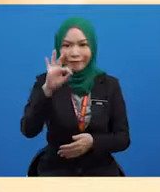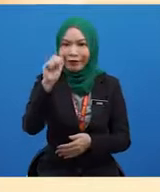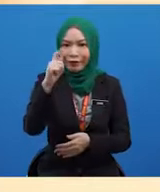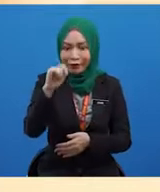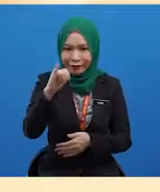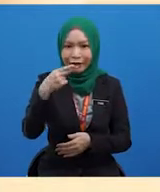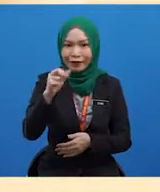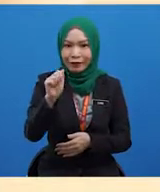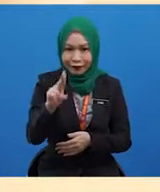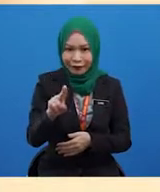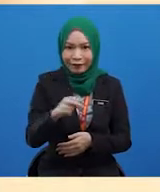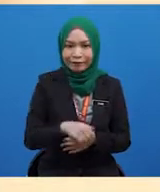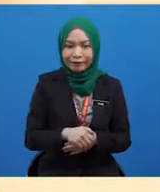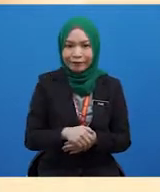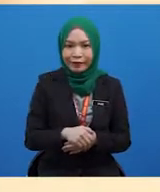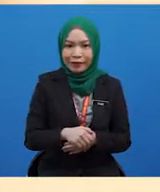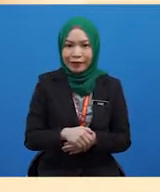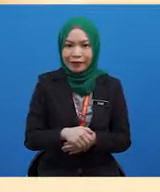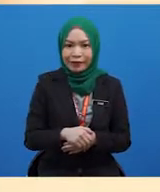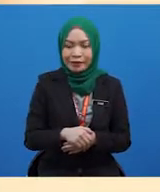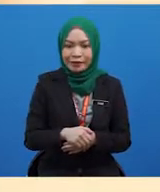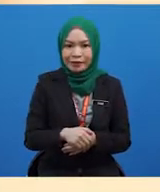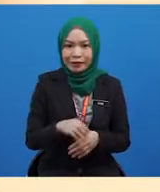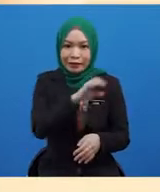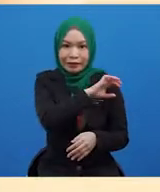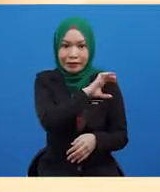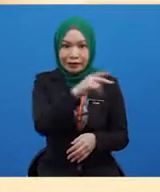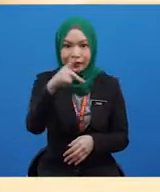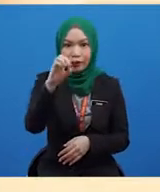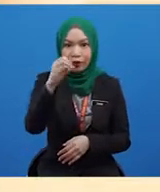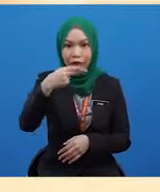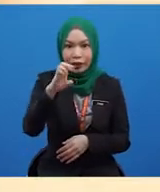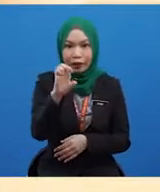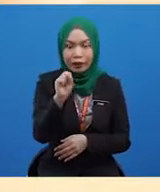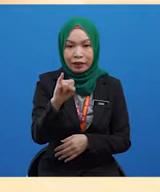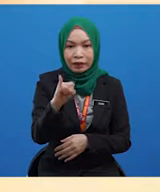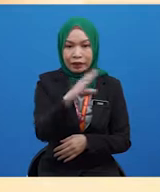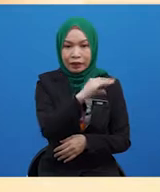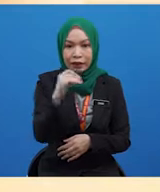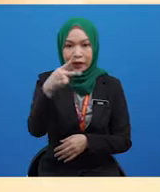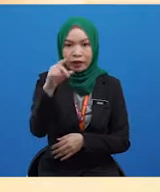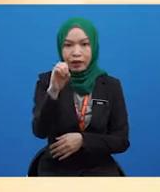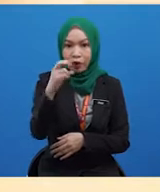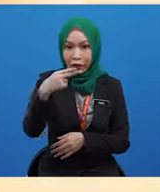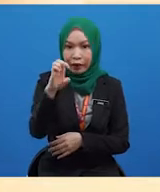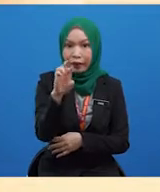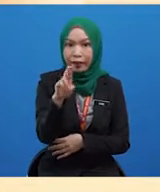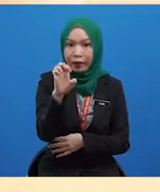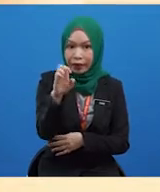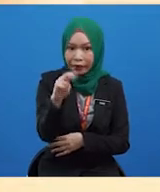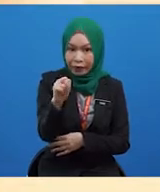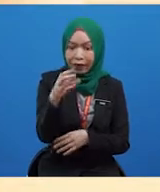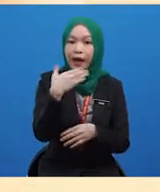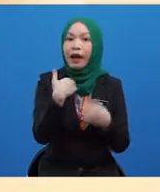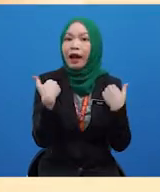pengetahuan semua pelajar, ciri kohesi dan koheren dalam sesebuah wacana sebenarnya berkait rapat.